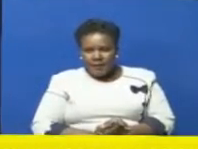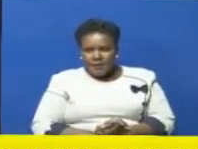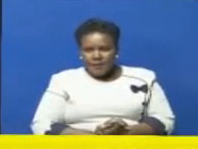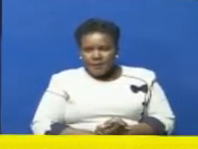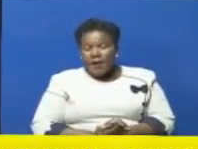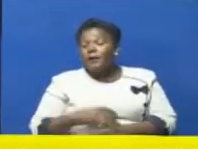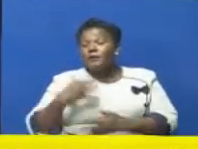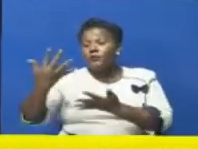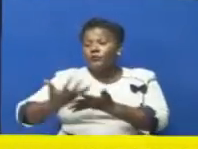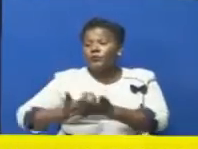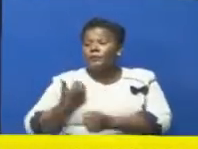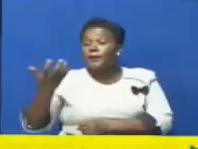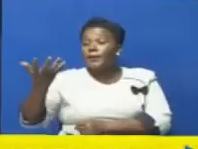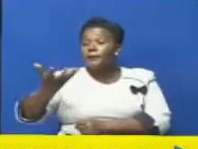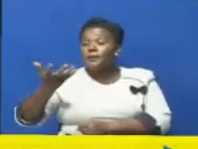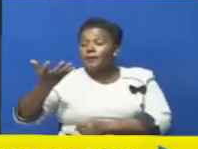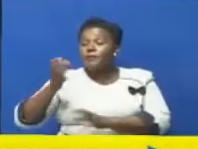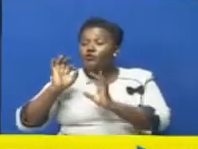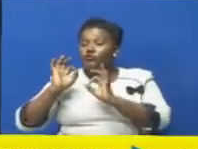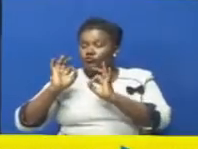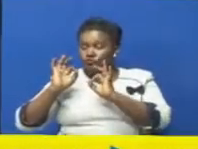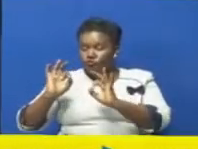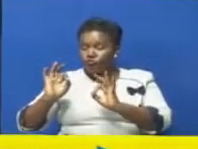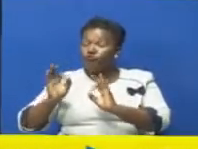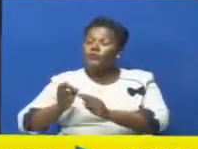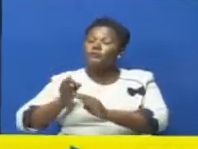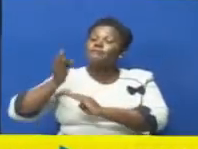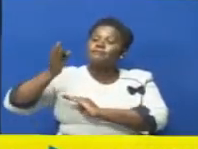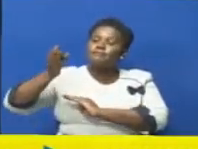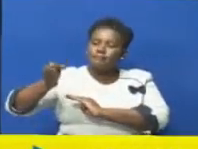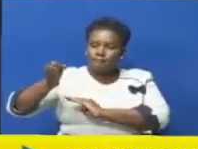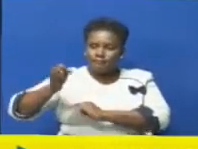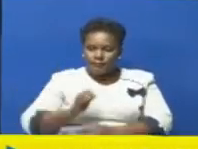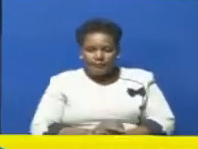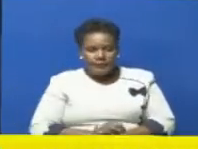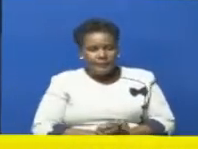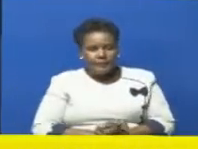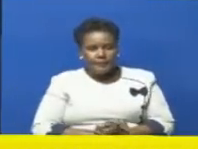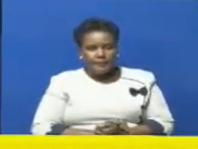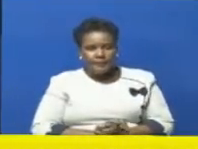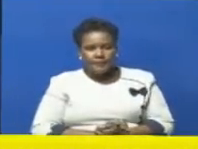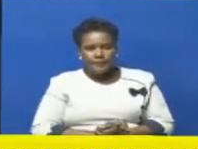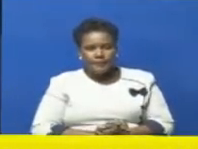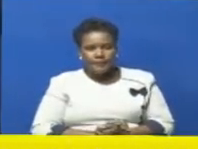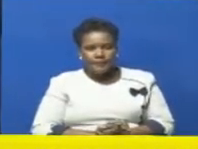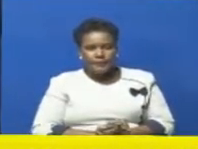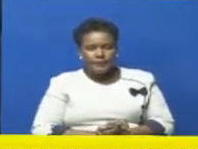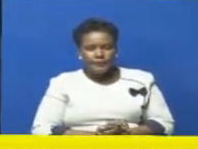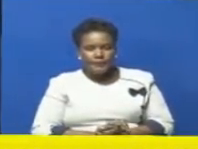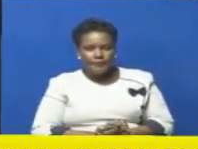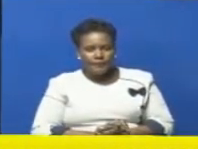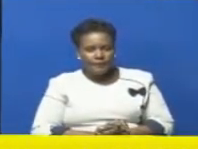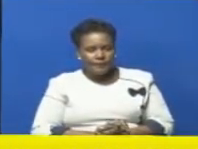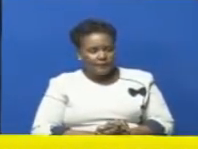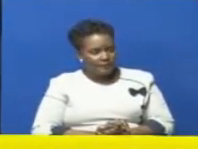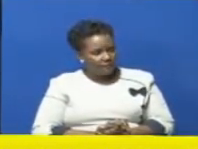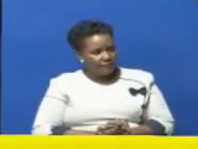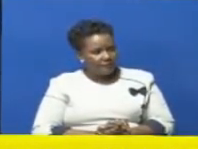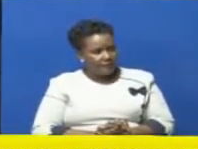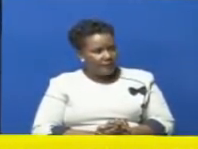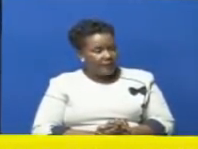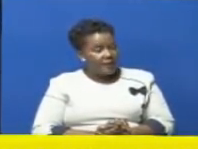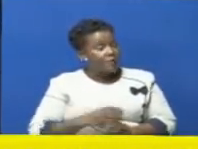ambao utakuwa kuwa mzuri na kizazi kitakachokuwa kizuri baadaye. Mheshimiwa Mufti, tunazungumzaje kauli ya Mheshimiwa Waziri